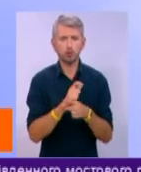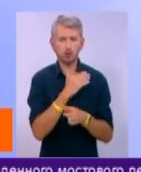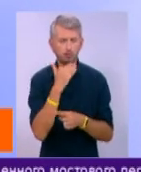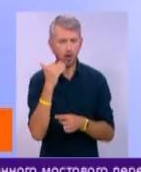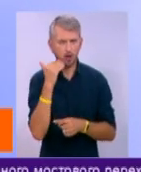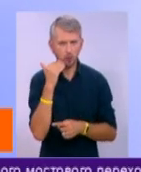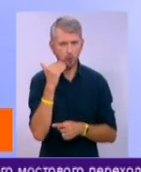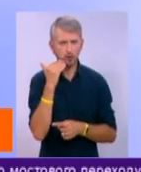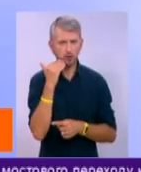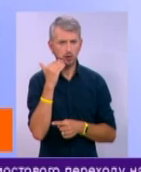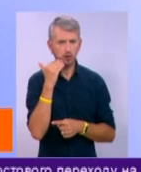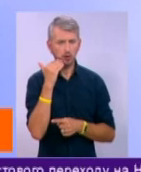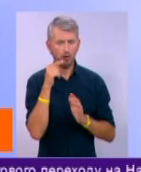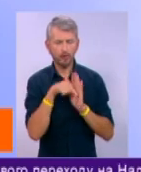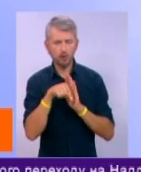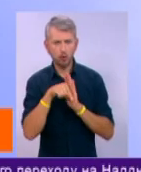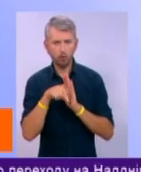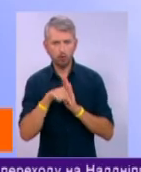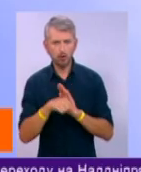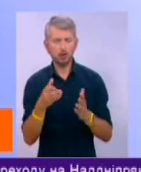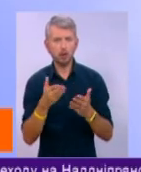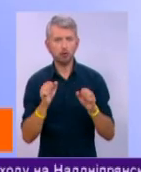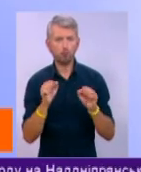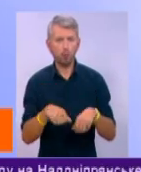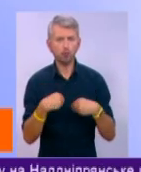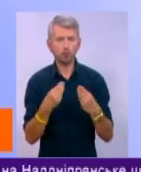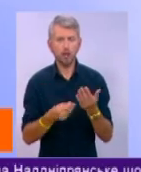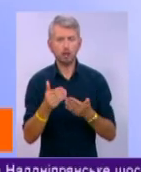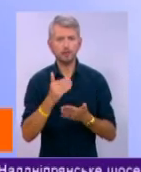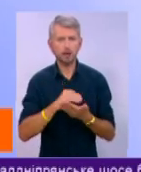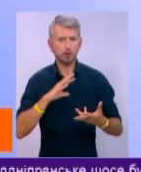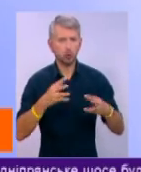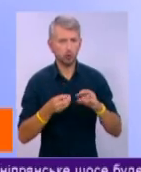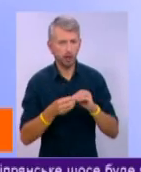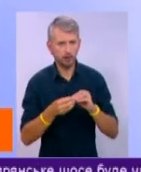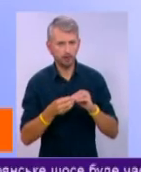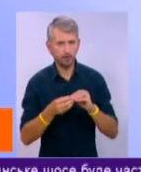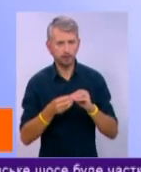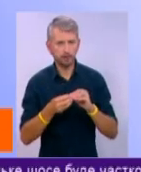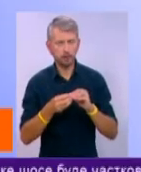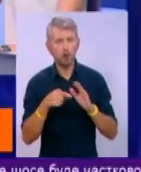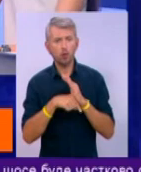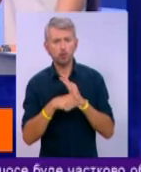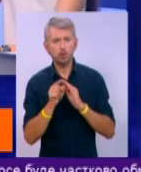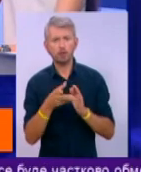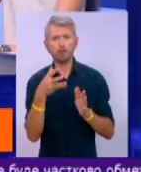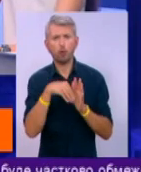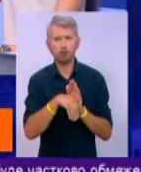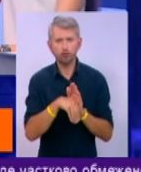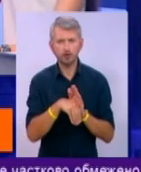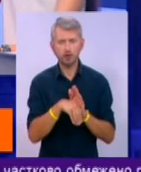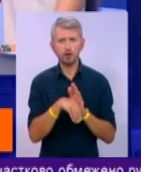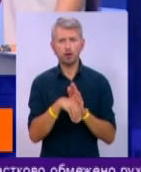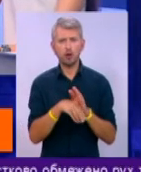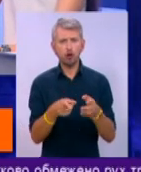багато складових, які можуть дати кінцевий результат корупції. Це і в тому числі